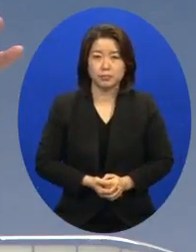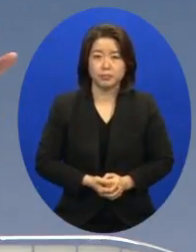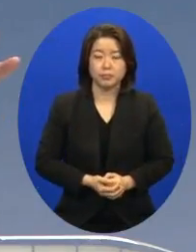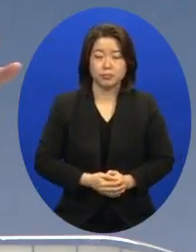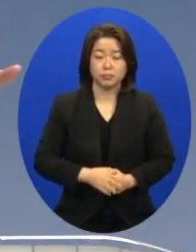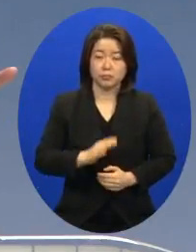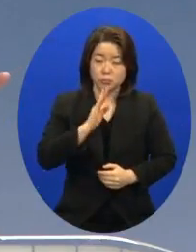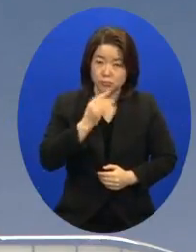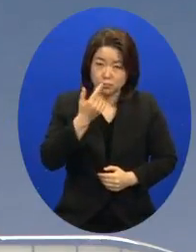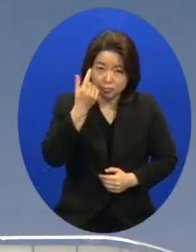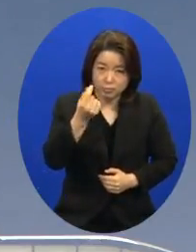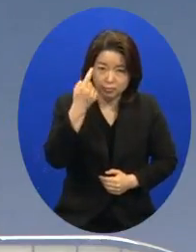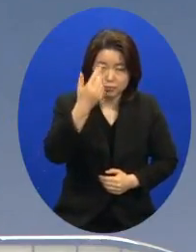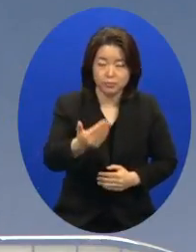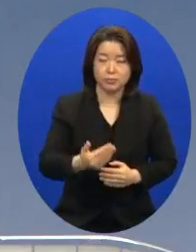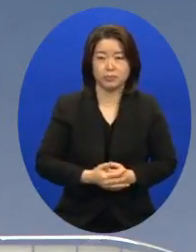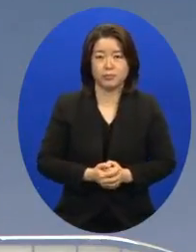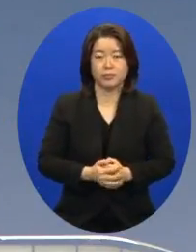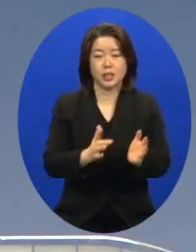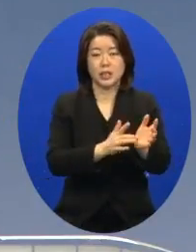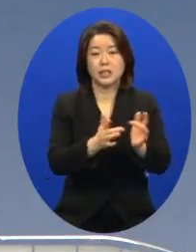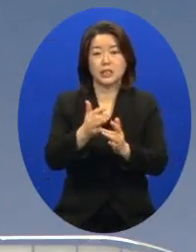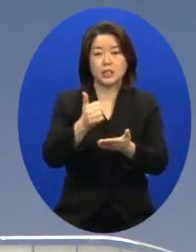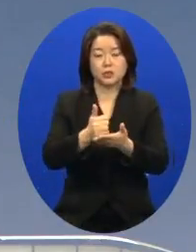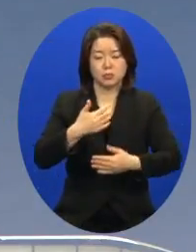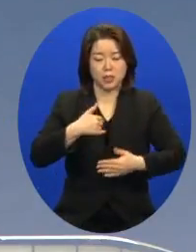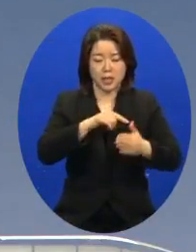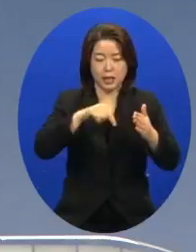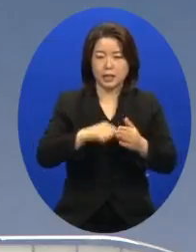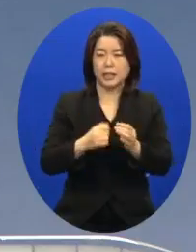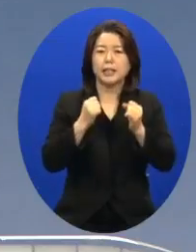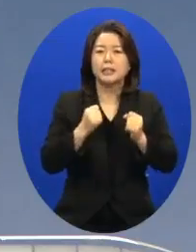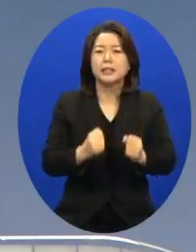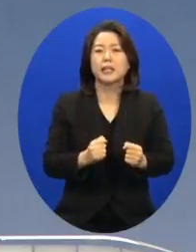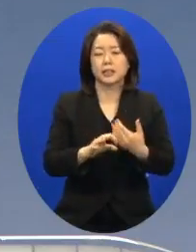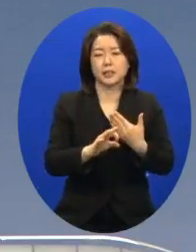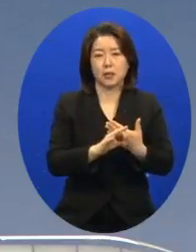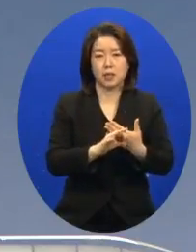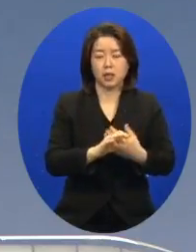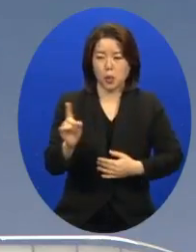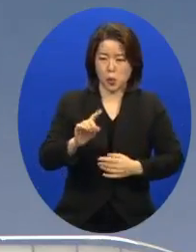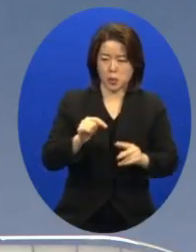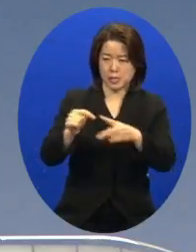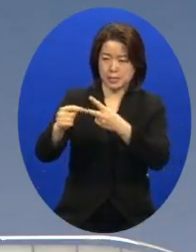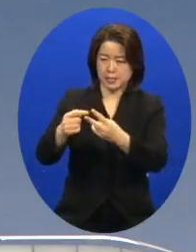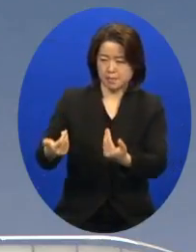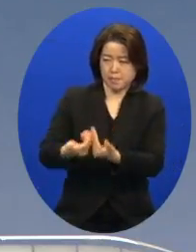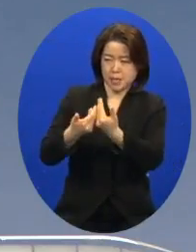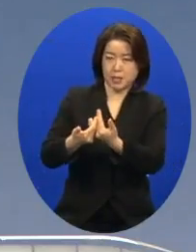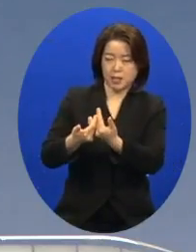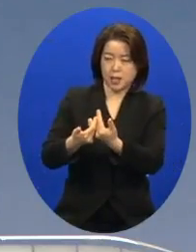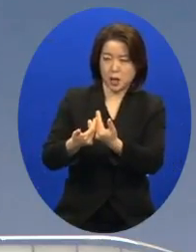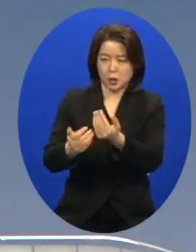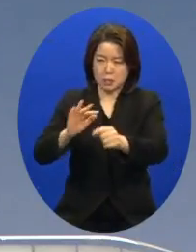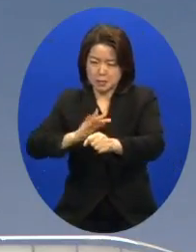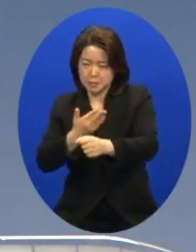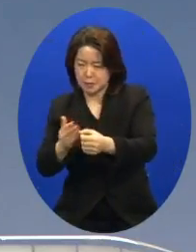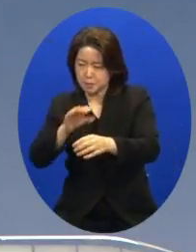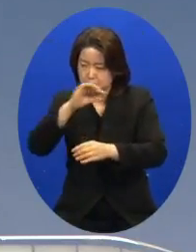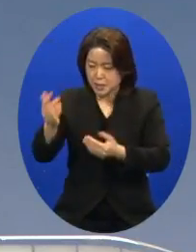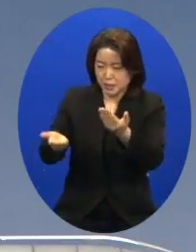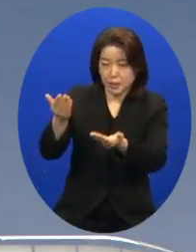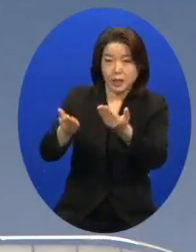그렇지 않습니까 예수님이 정말 우리 하니 계시다면 어떤 이해관계가 부딪치고 시시비비 가 생겼을 때